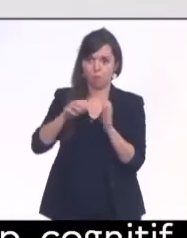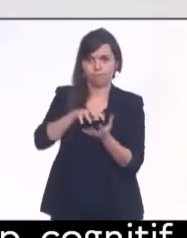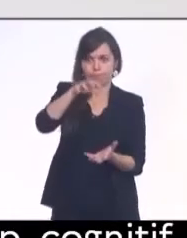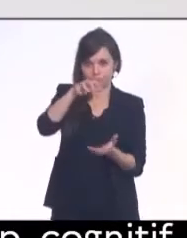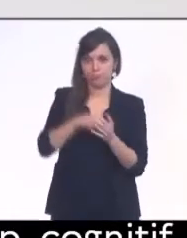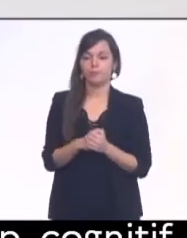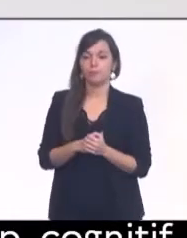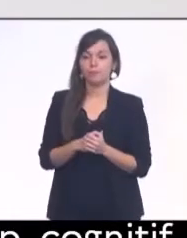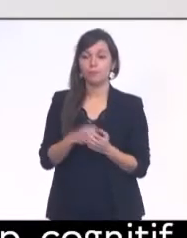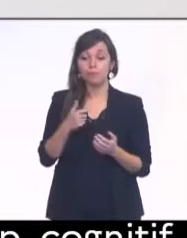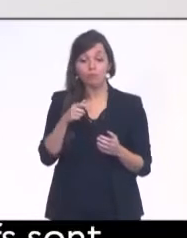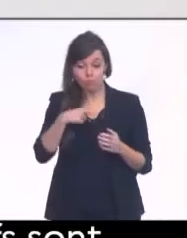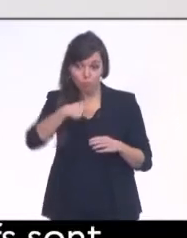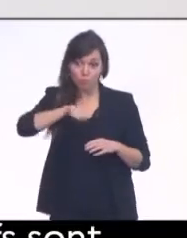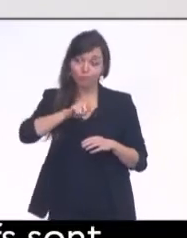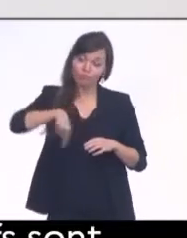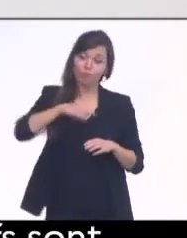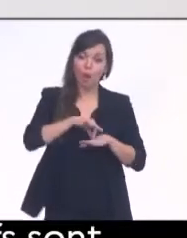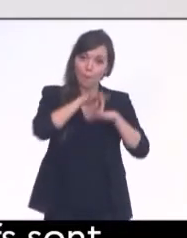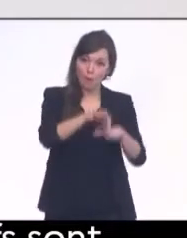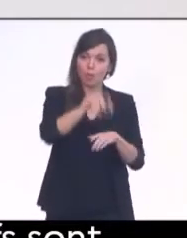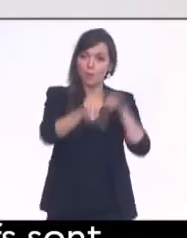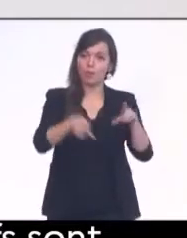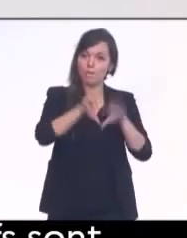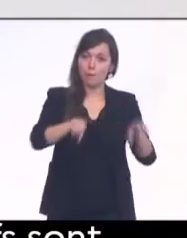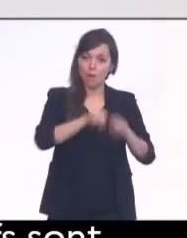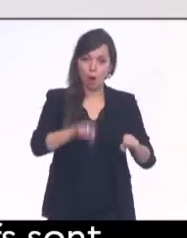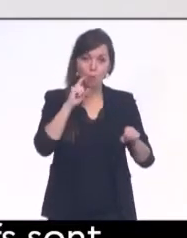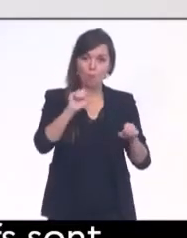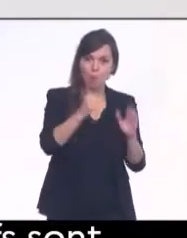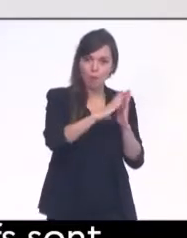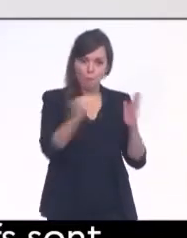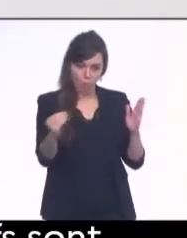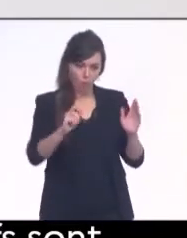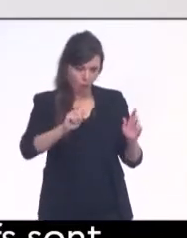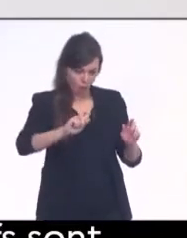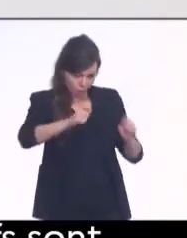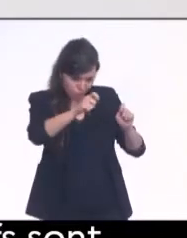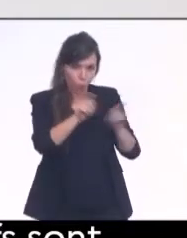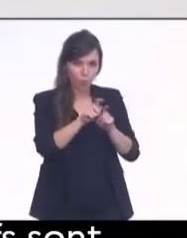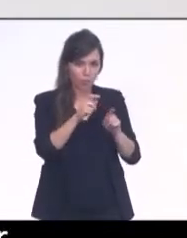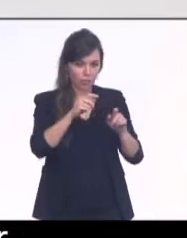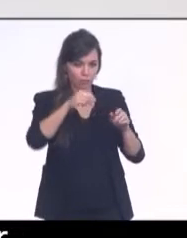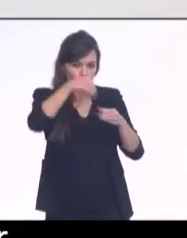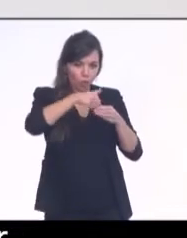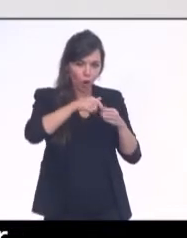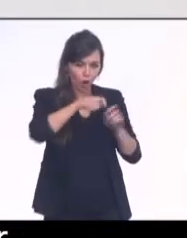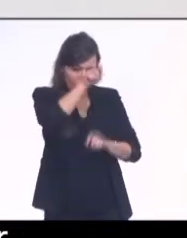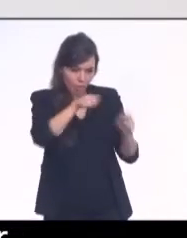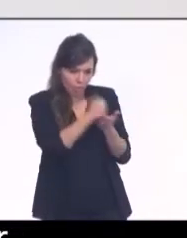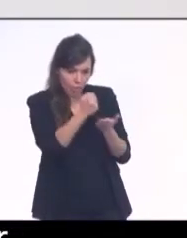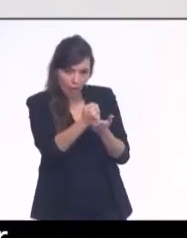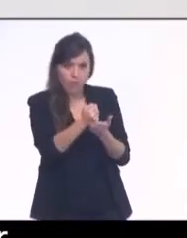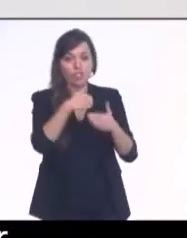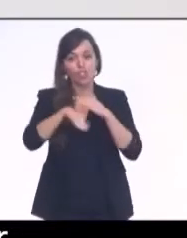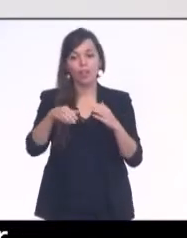accompagner les fabricants dans les premiers prototypes pour améliorer leurs produits, conduire les tests de perméabilité et de respirabilité au sein de la Direction